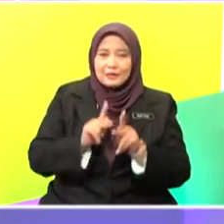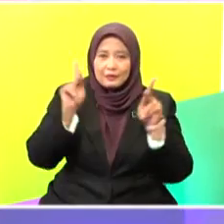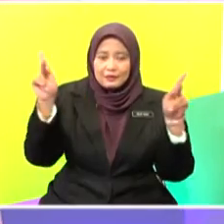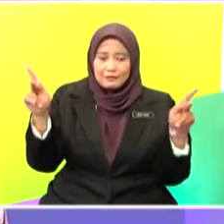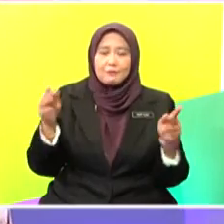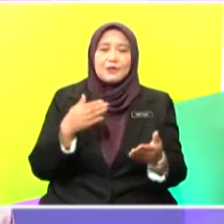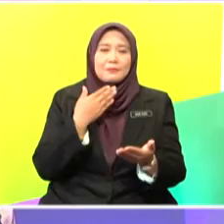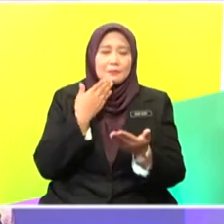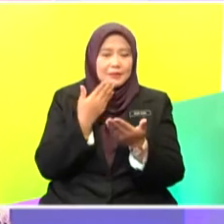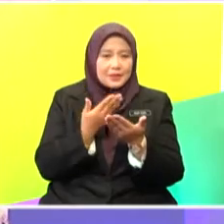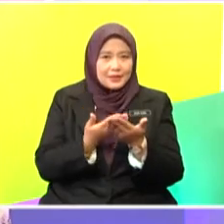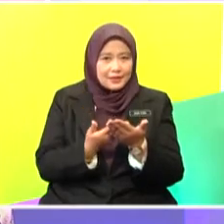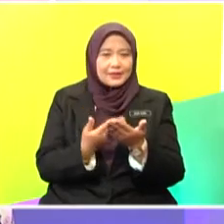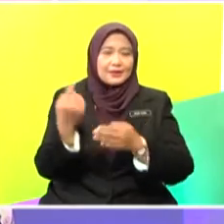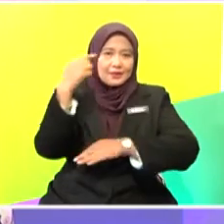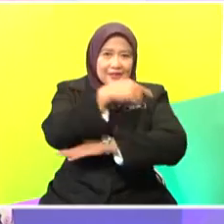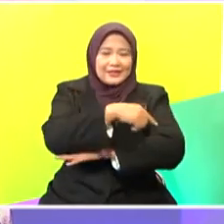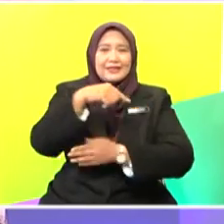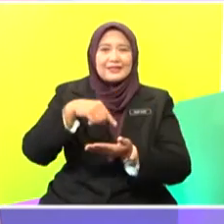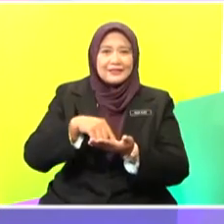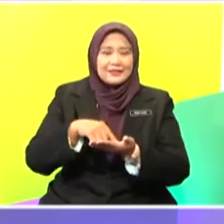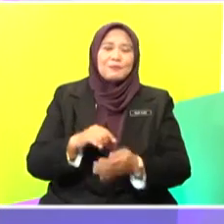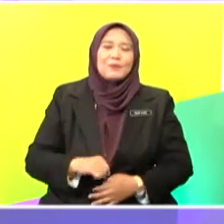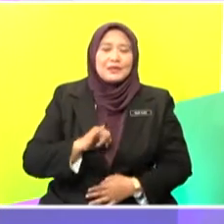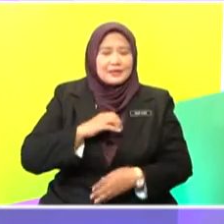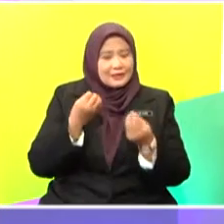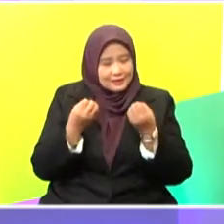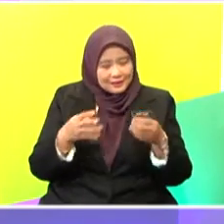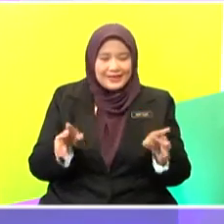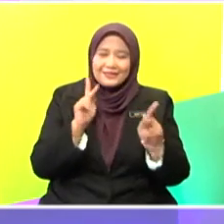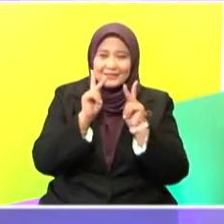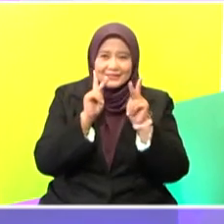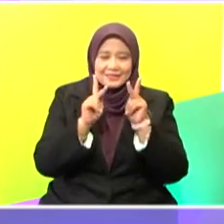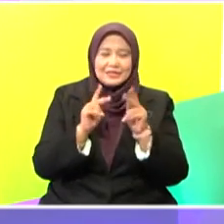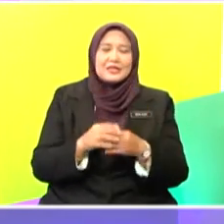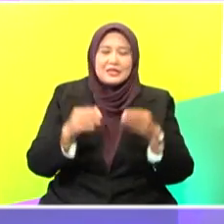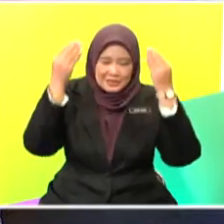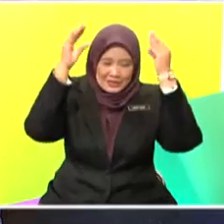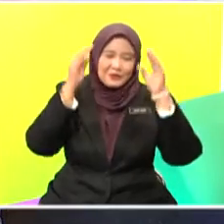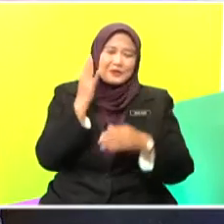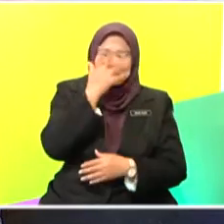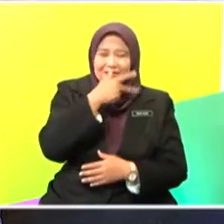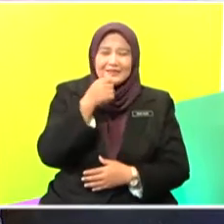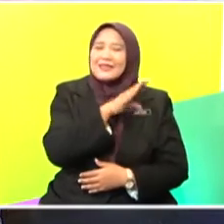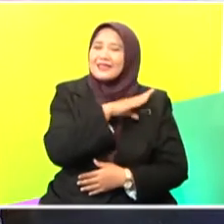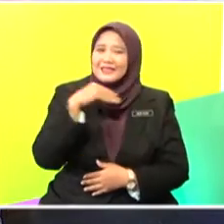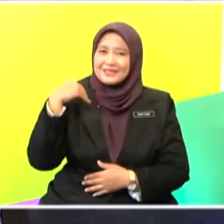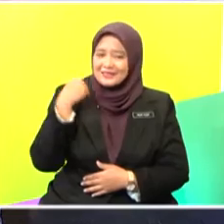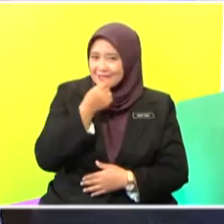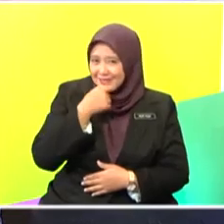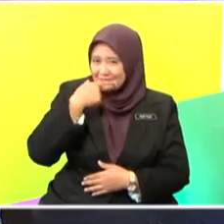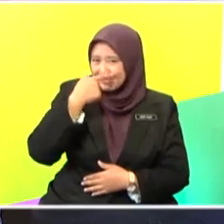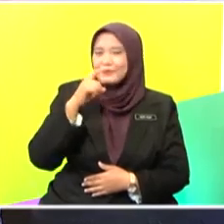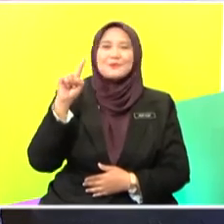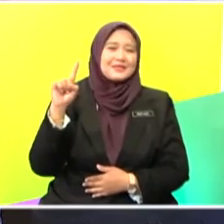sangat. Cantik kan Cikgu kita? Saya dah kata dah Cikgu kita ceria dan senyum memanjang. Begitulah kita